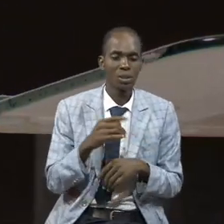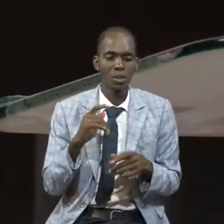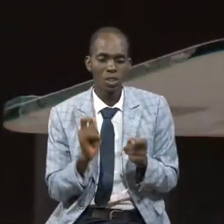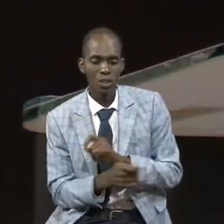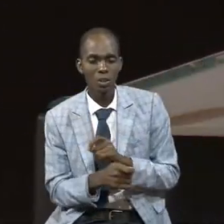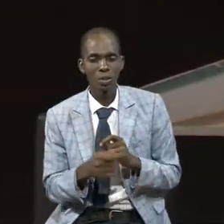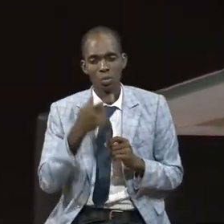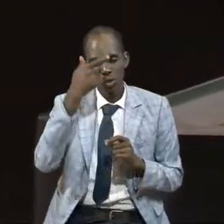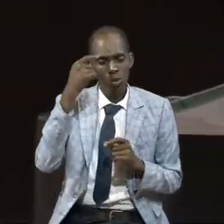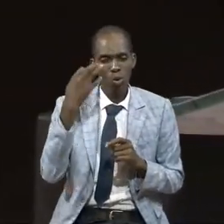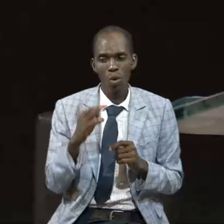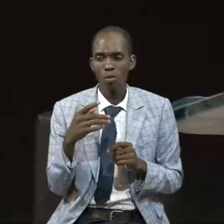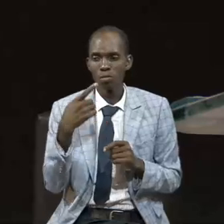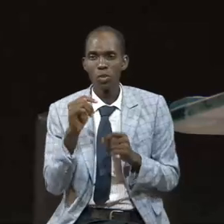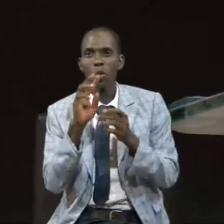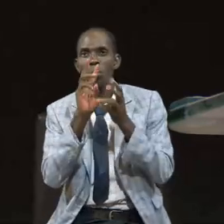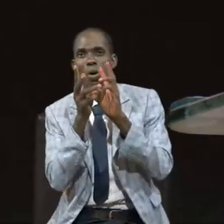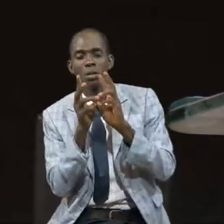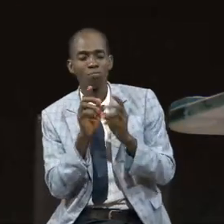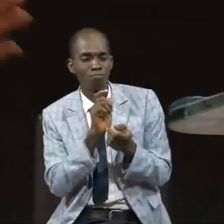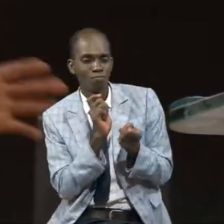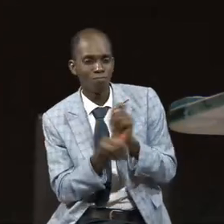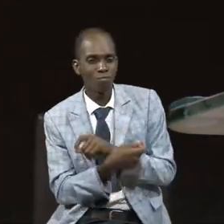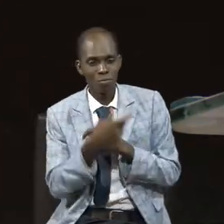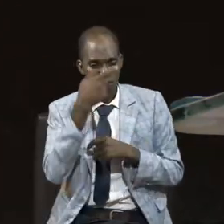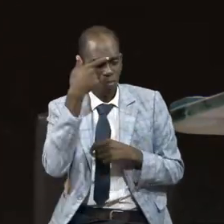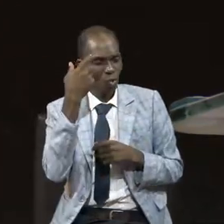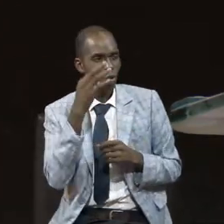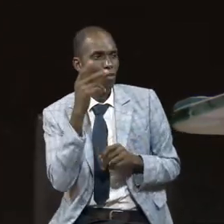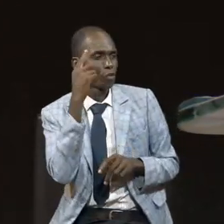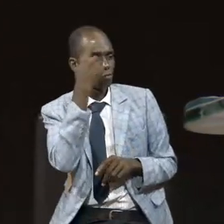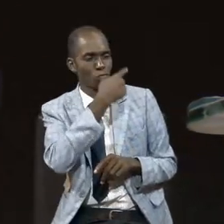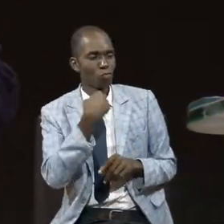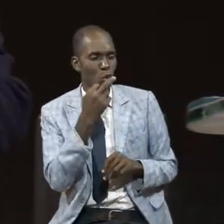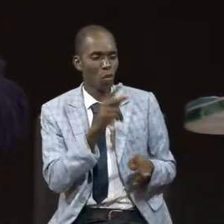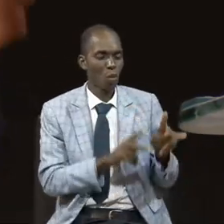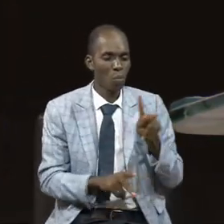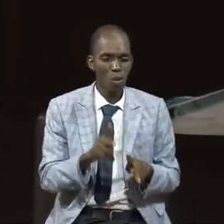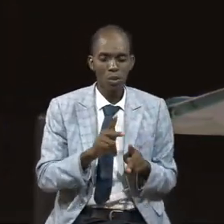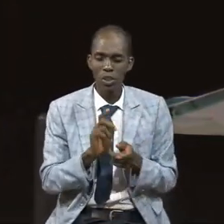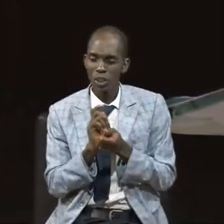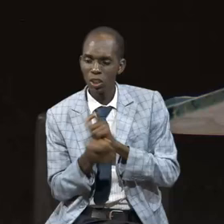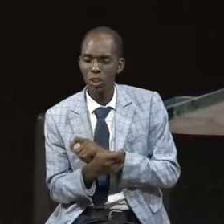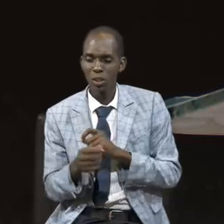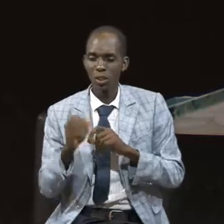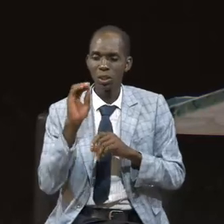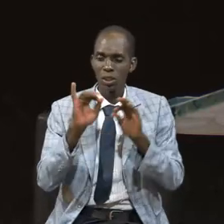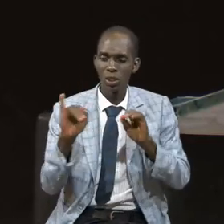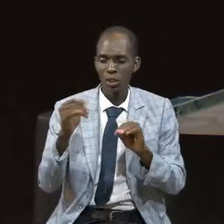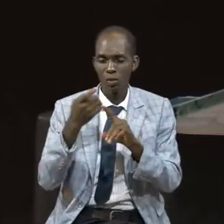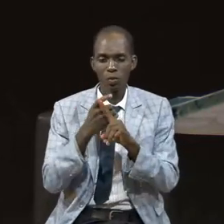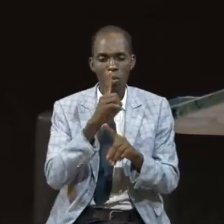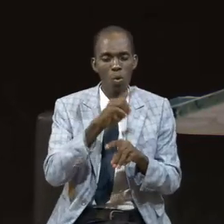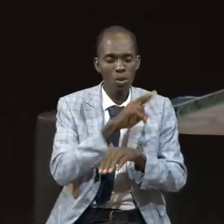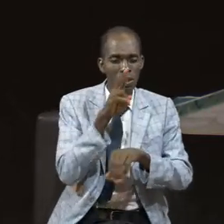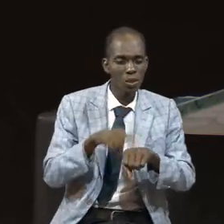le jour, un message qui change selon les climats, qui change d'une assemblée à une autre assemblée, d'une nation